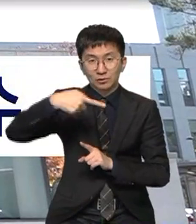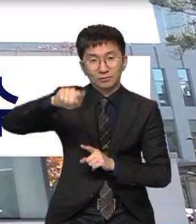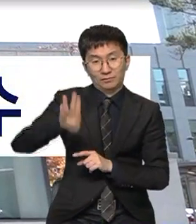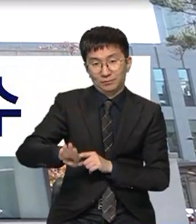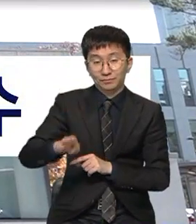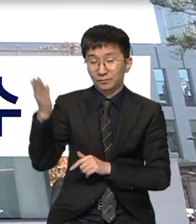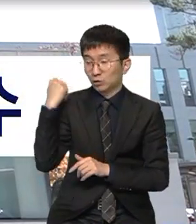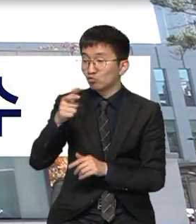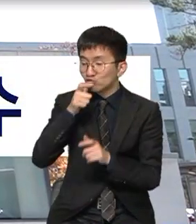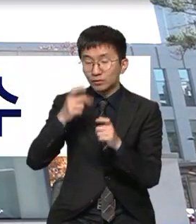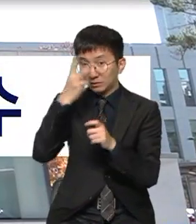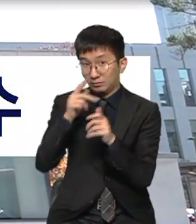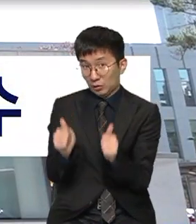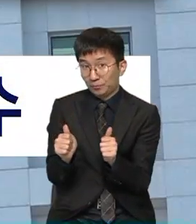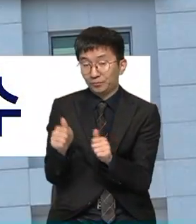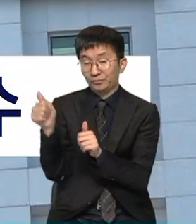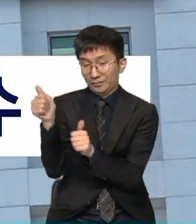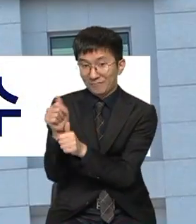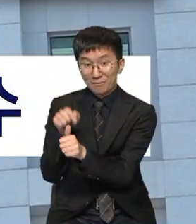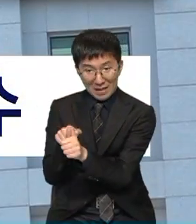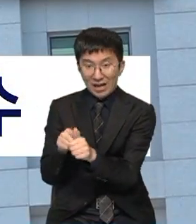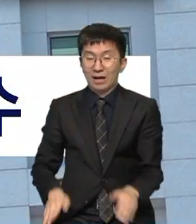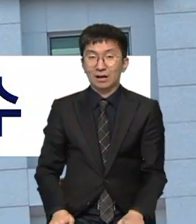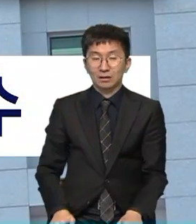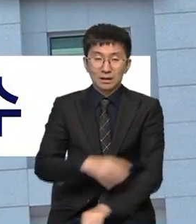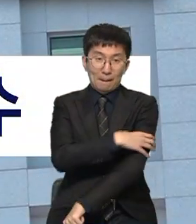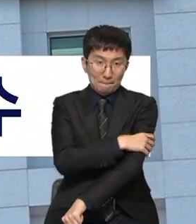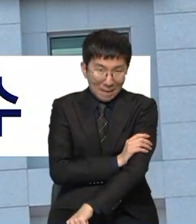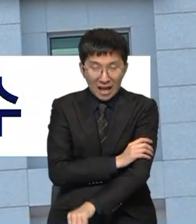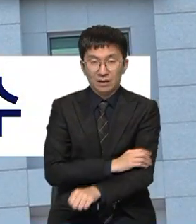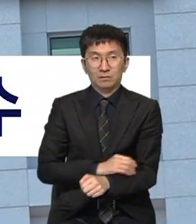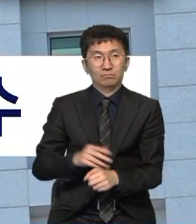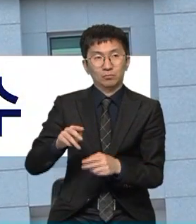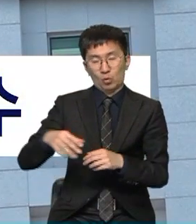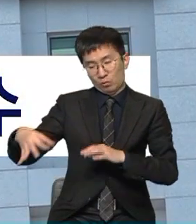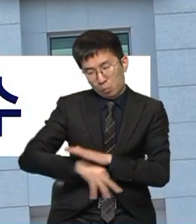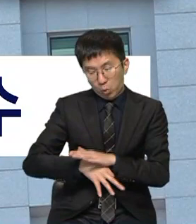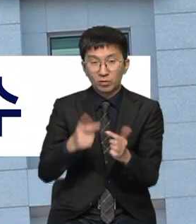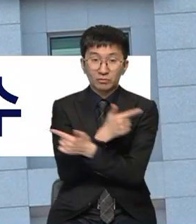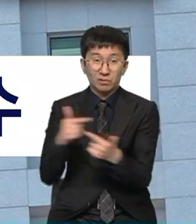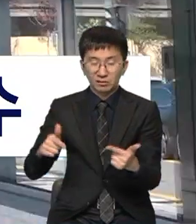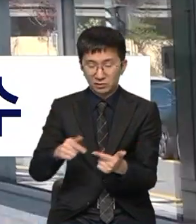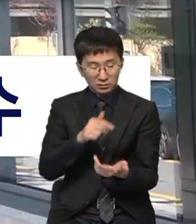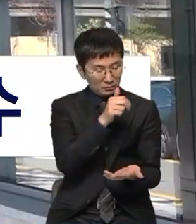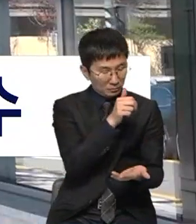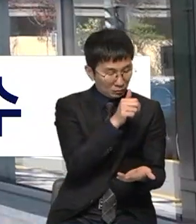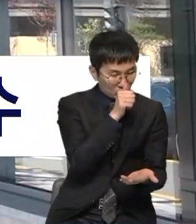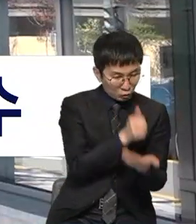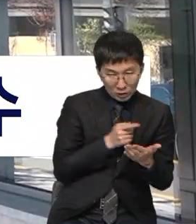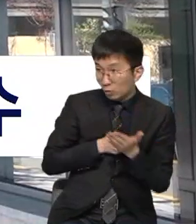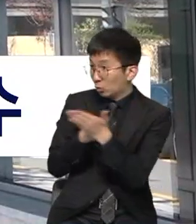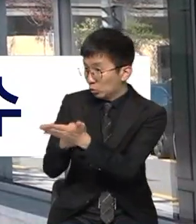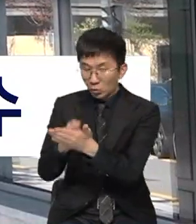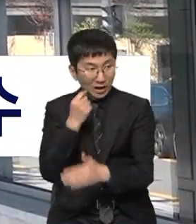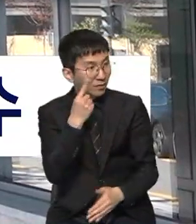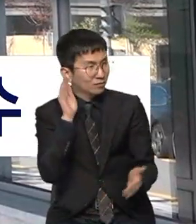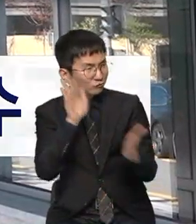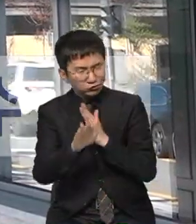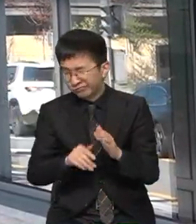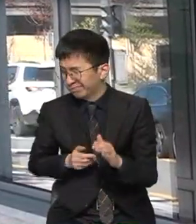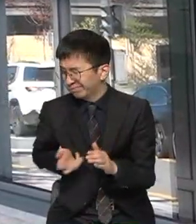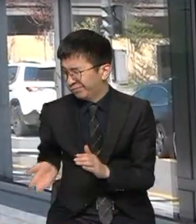전 2차장 검사에게 청탁금지법 위반과 직권남용 등 혐의가 있다는 민주당의 고발장을 접수한 지 약 한 달 만에